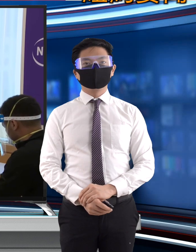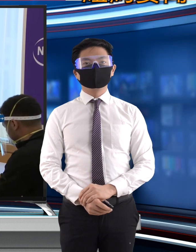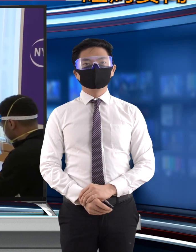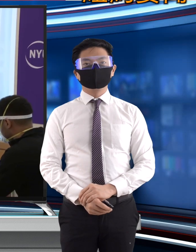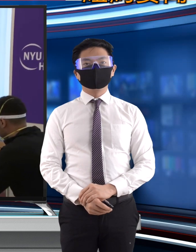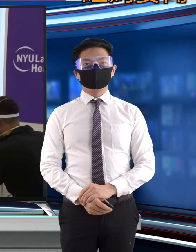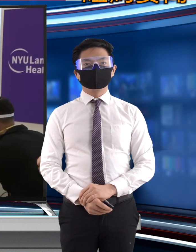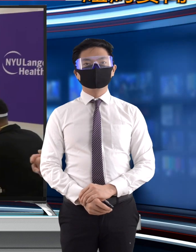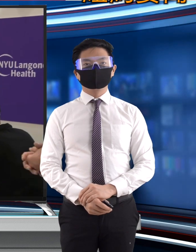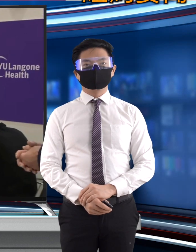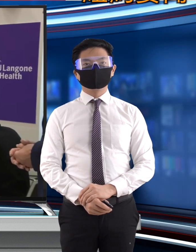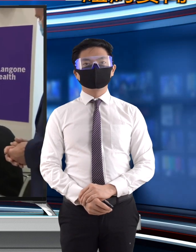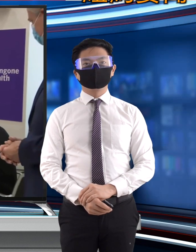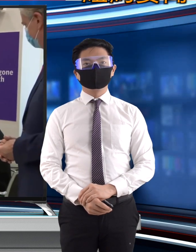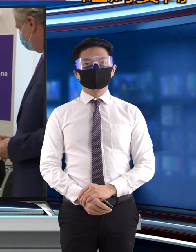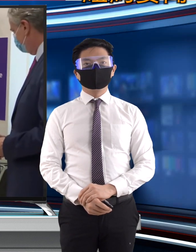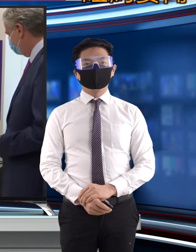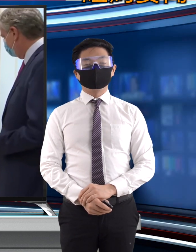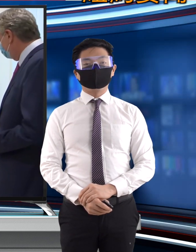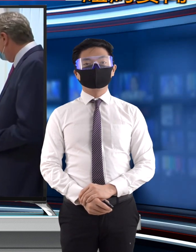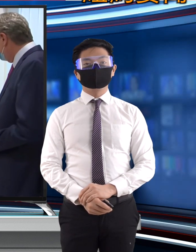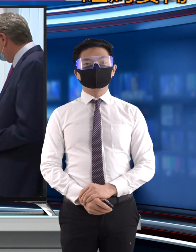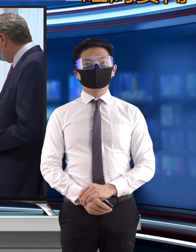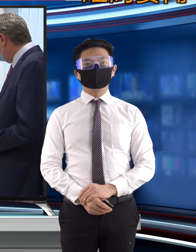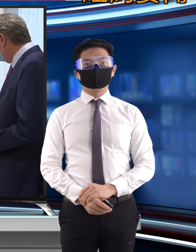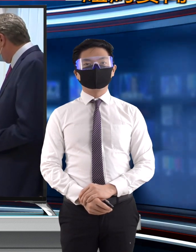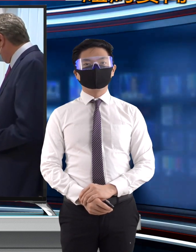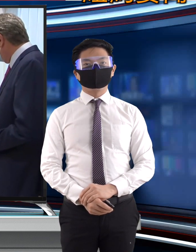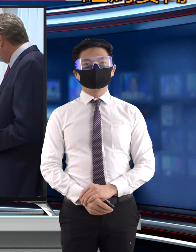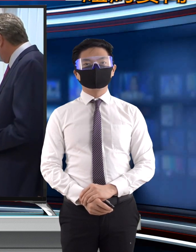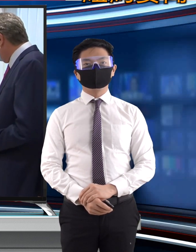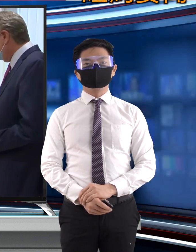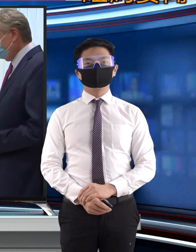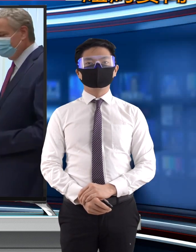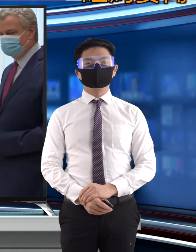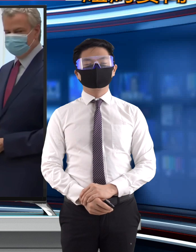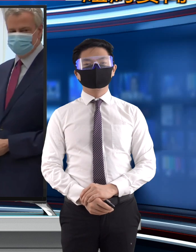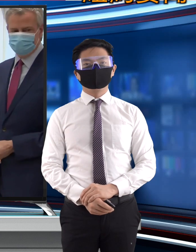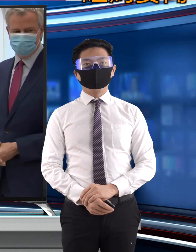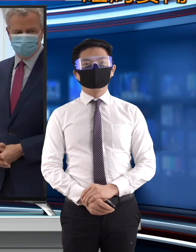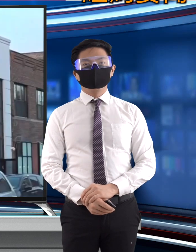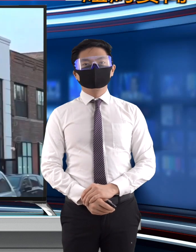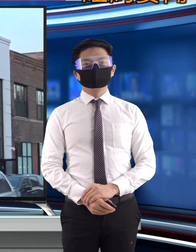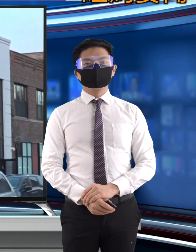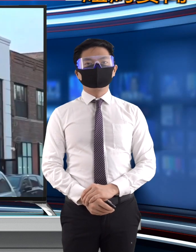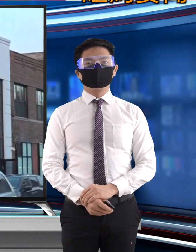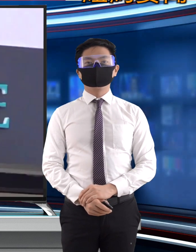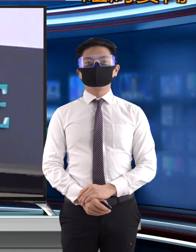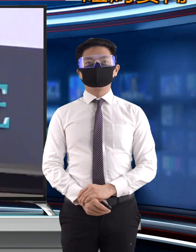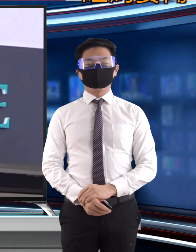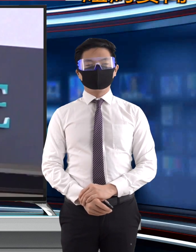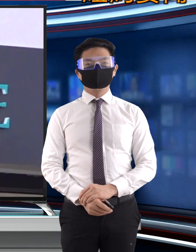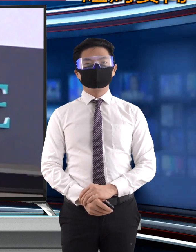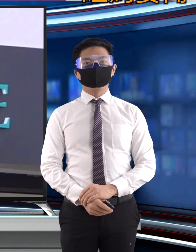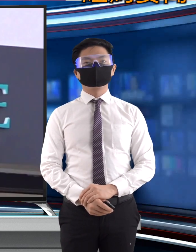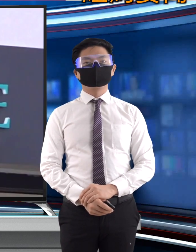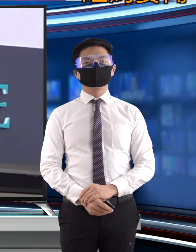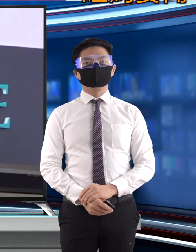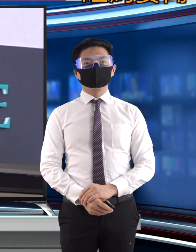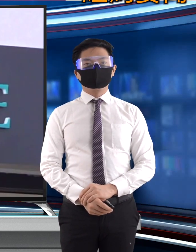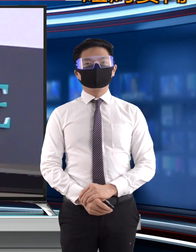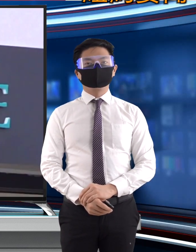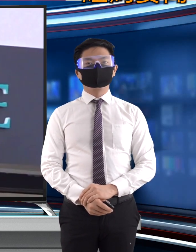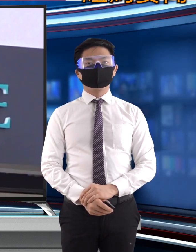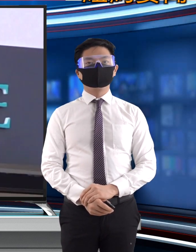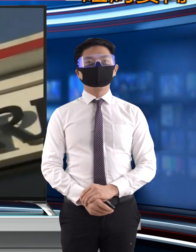等。若违反规定，恐怕将丧失资格，因此各家诊所都十分认真。上周，纽约布鲁克林一家诊